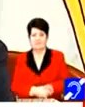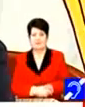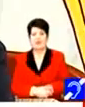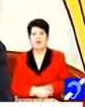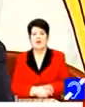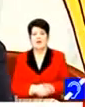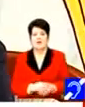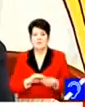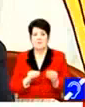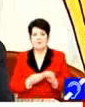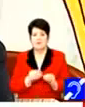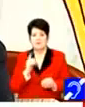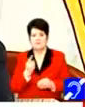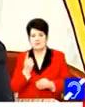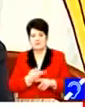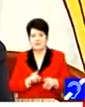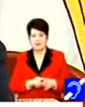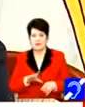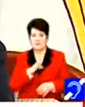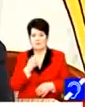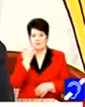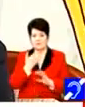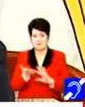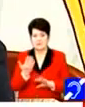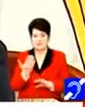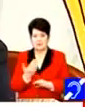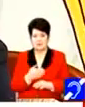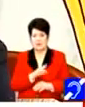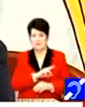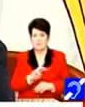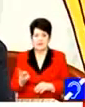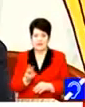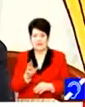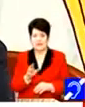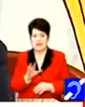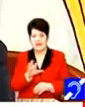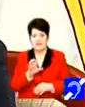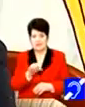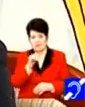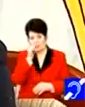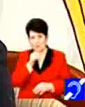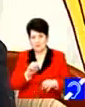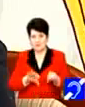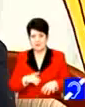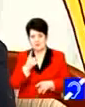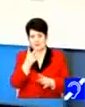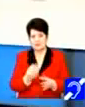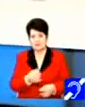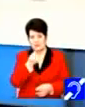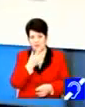Problema ține de câinii maidănezi, așa cum a fost moștenită și numărul de mii de câini azi pe străzile municipiului, nu poate fi rezolvat într-o singură